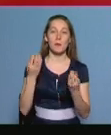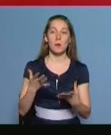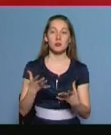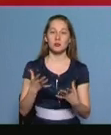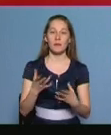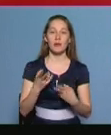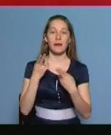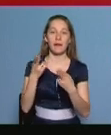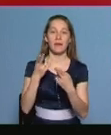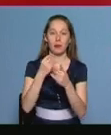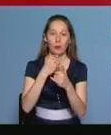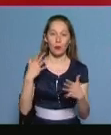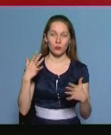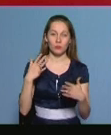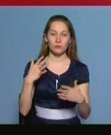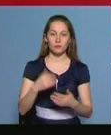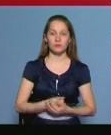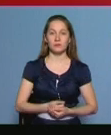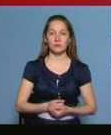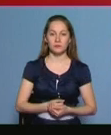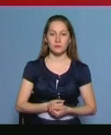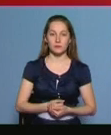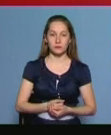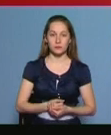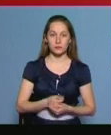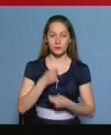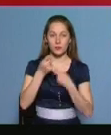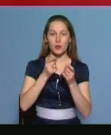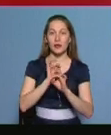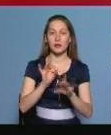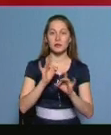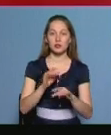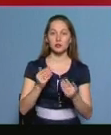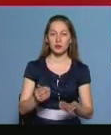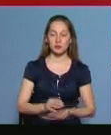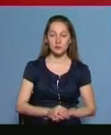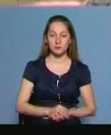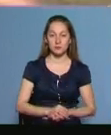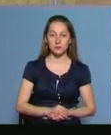туда добраться. Дмитрий Вороновнин о конфликте интересов, который возник на федеральной трассе.